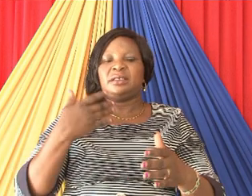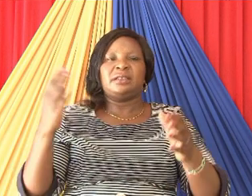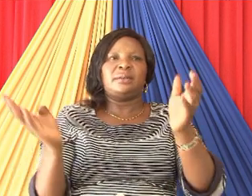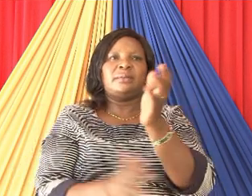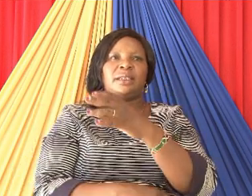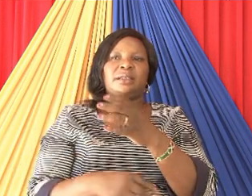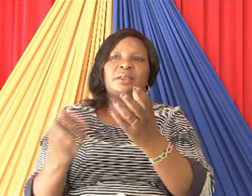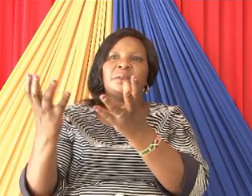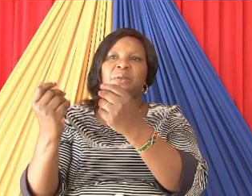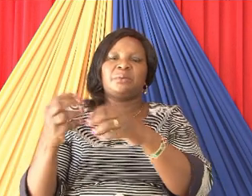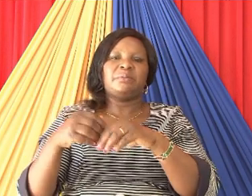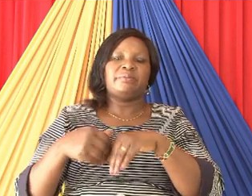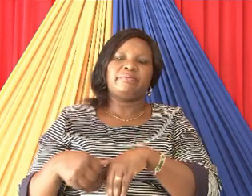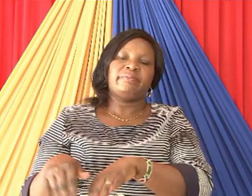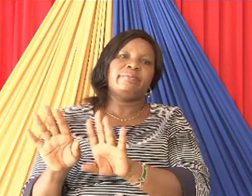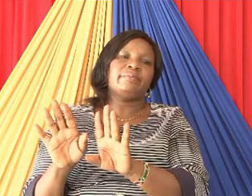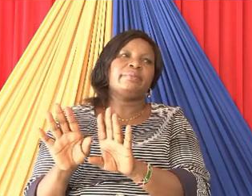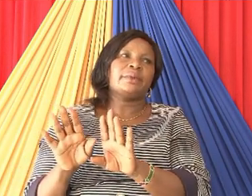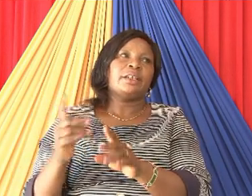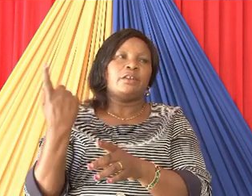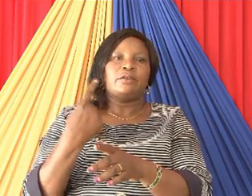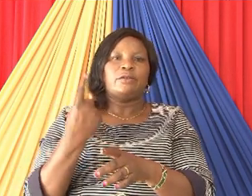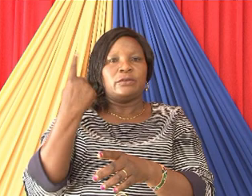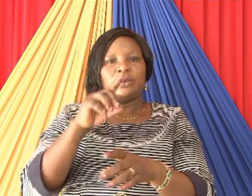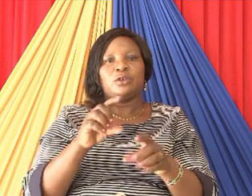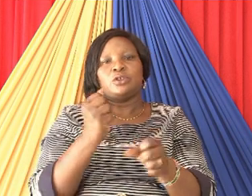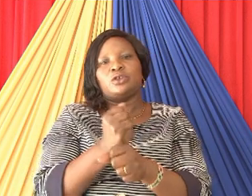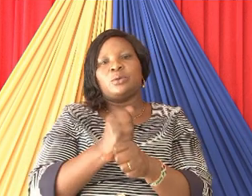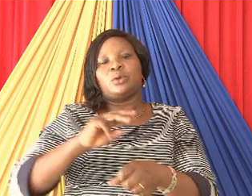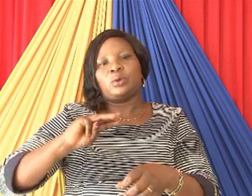kwa ajili ya kazi ambayo wameifanya.